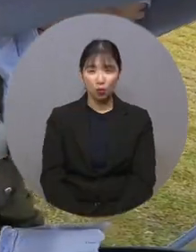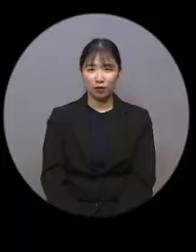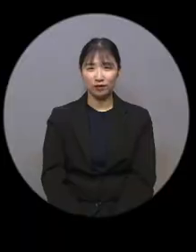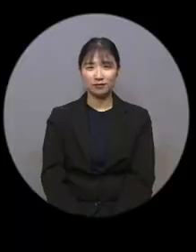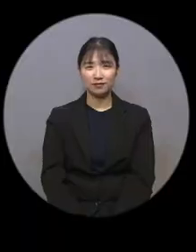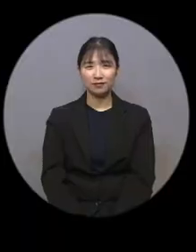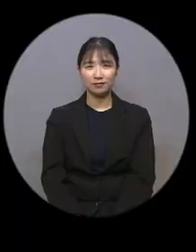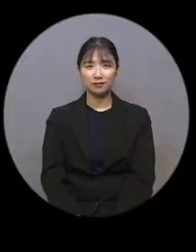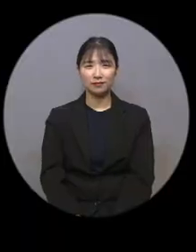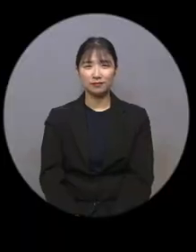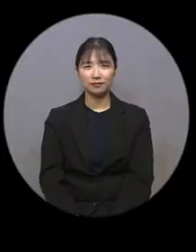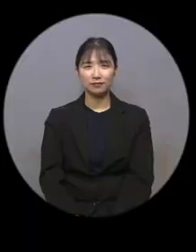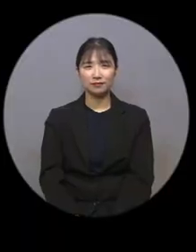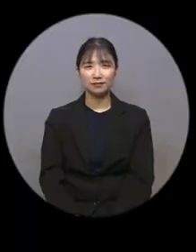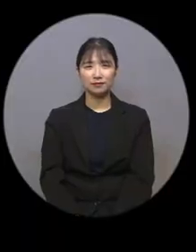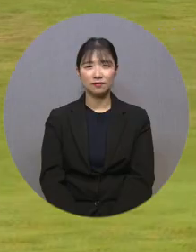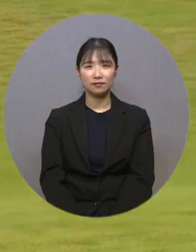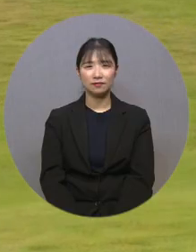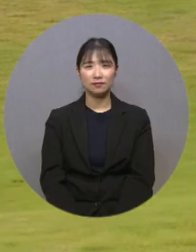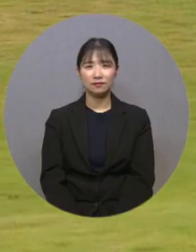여기서.